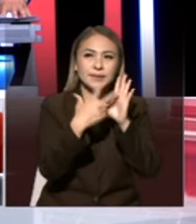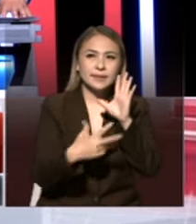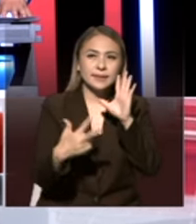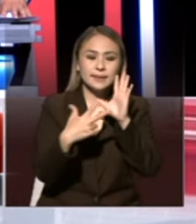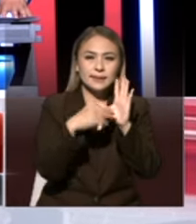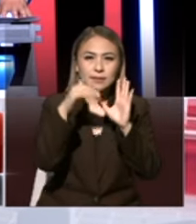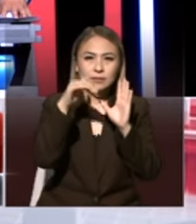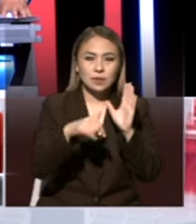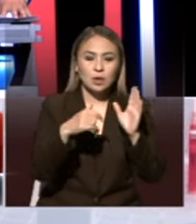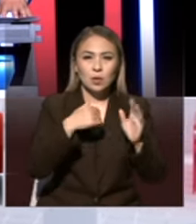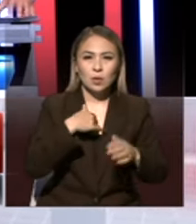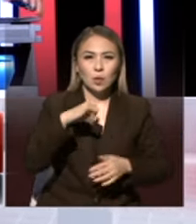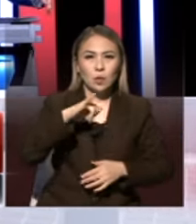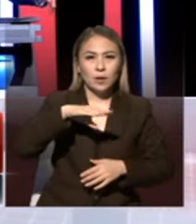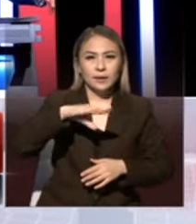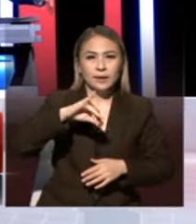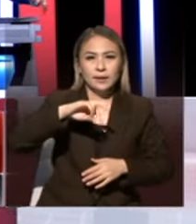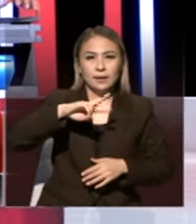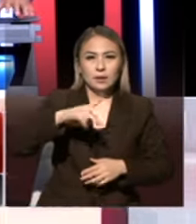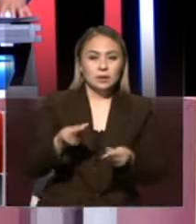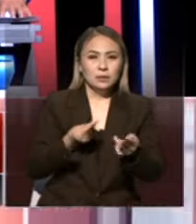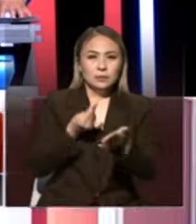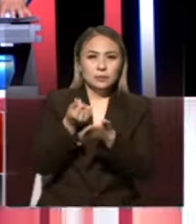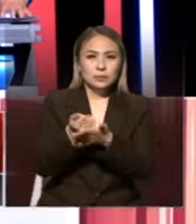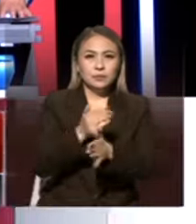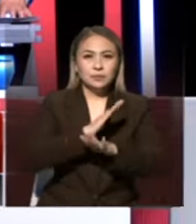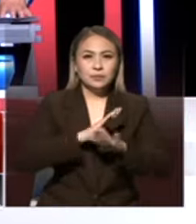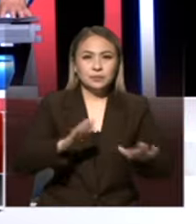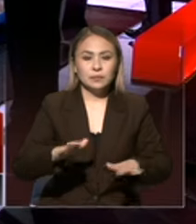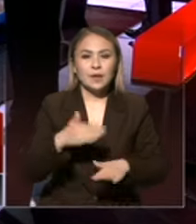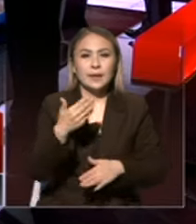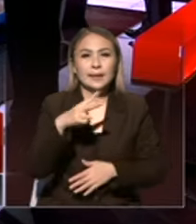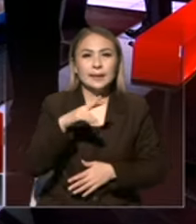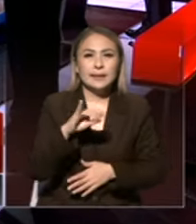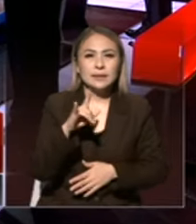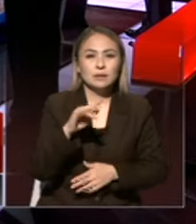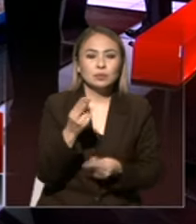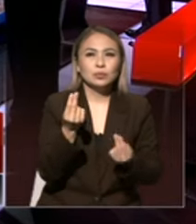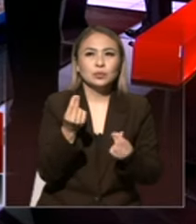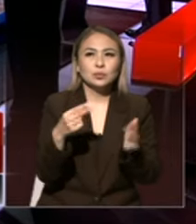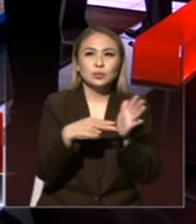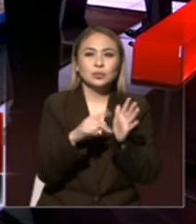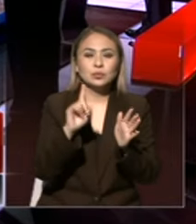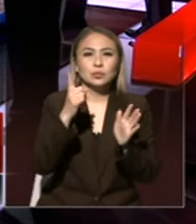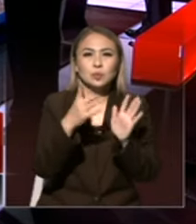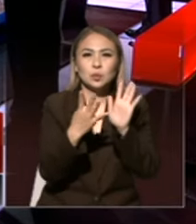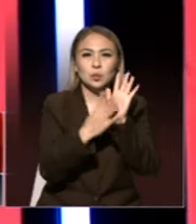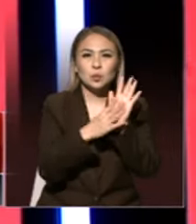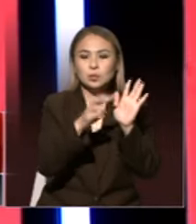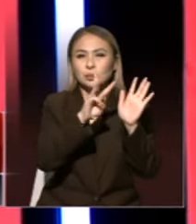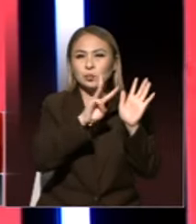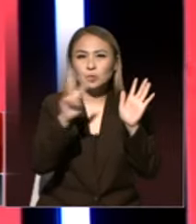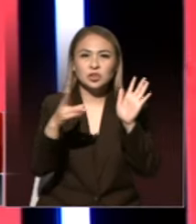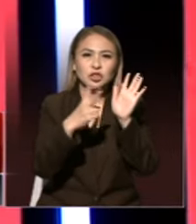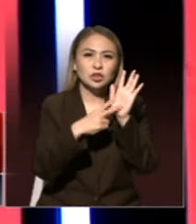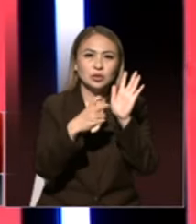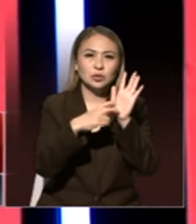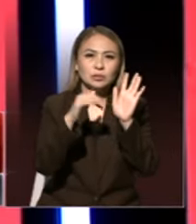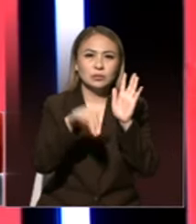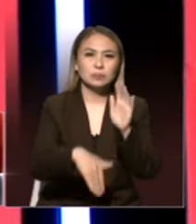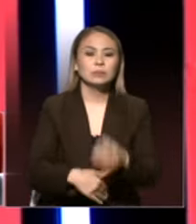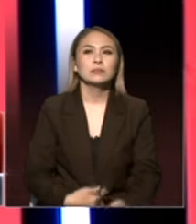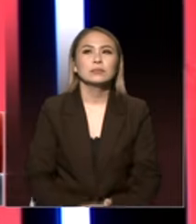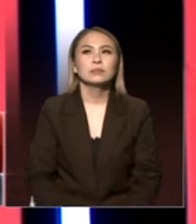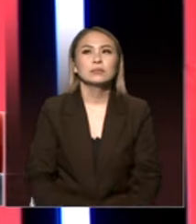алым төлемейміз өзіміздің отанымызда. Онсыз да лизингте отыр. Неге баға 9 миллион 700 мың? Енді Әлібек Мырза,